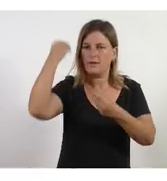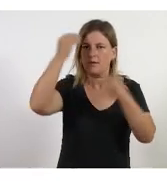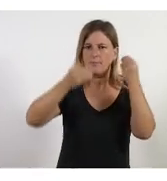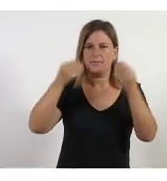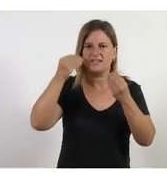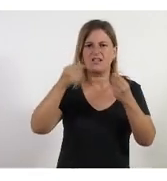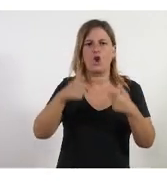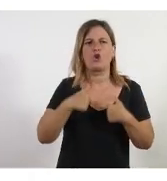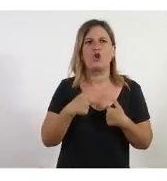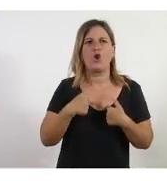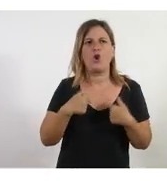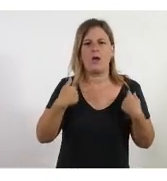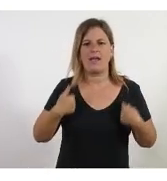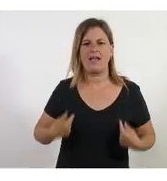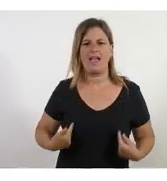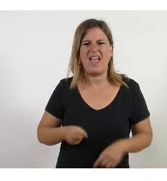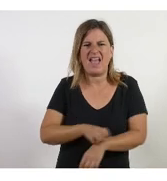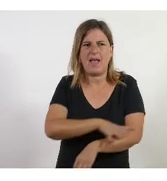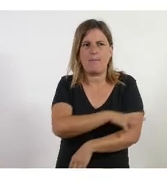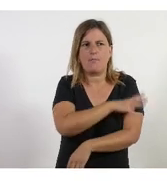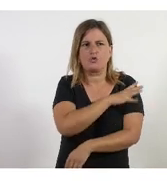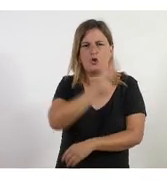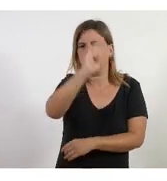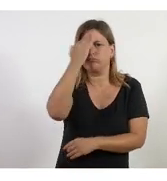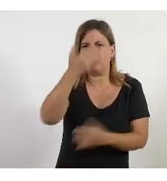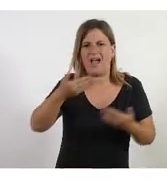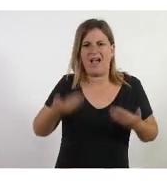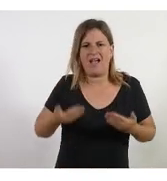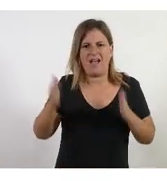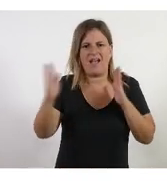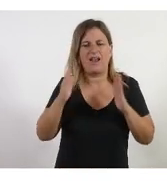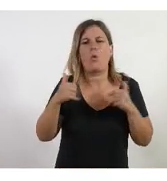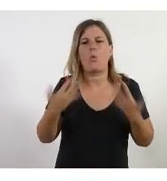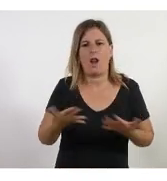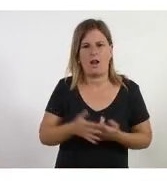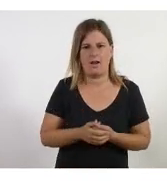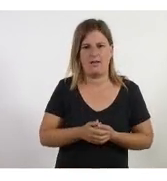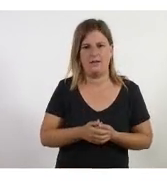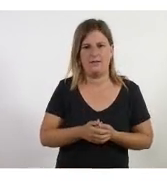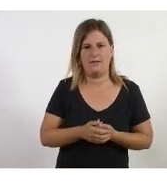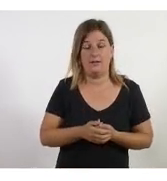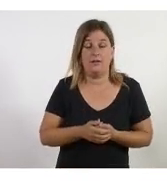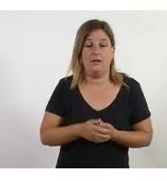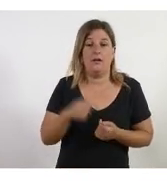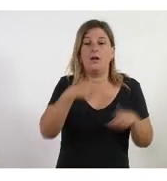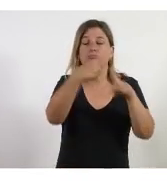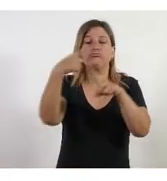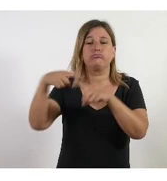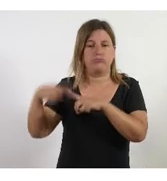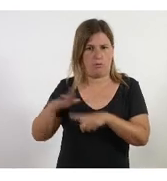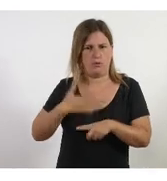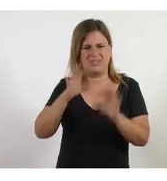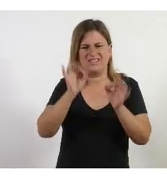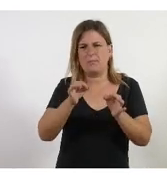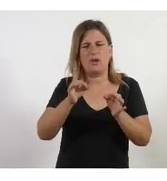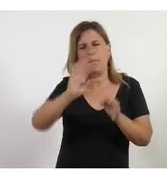és l'emoció que més et domina en aquests moments? Bé, és que en tinc diverses i estic d'acord, però